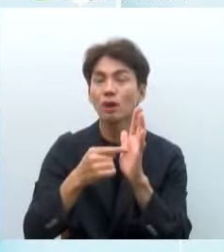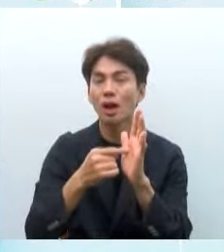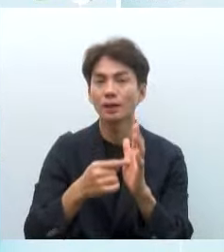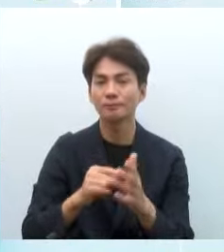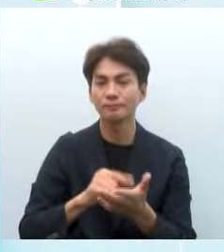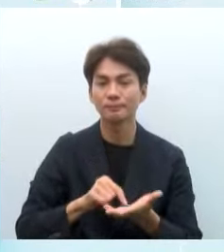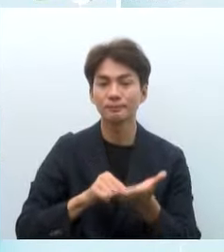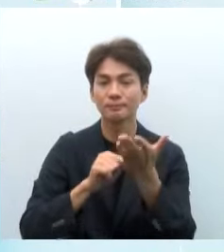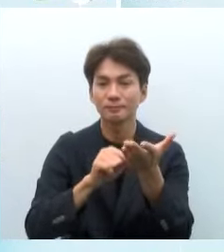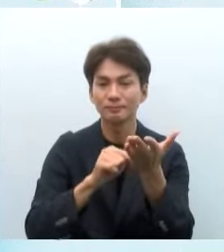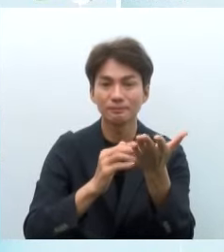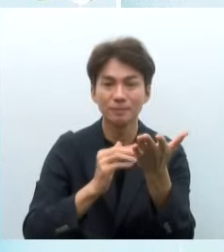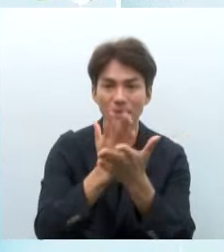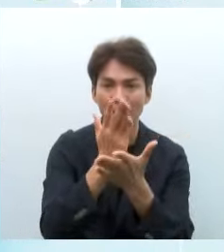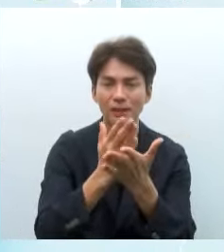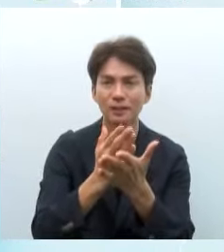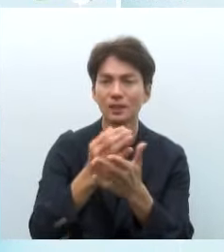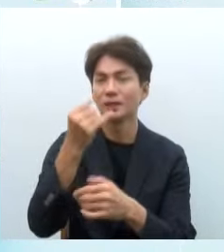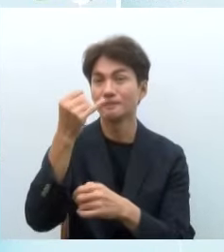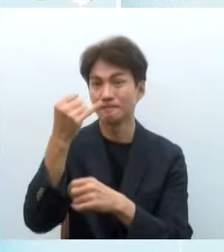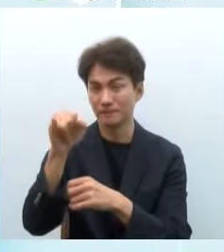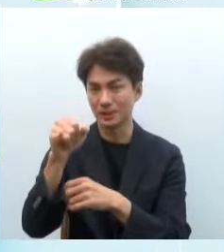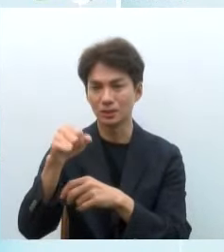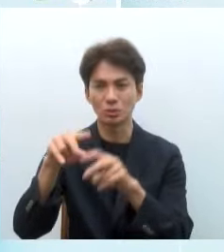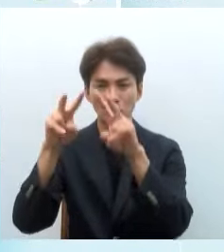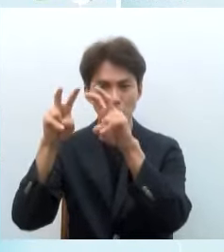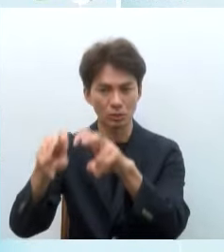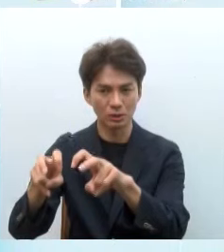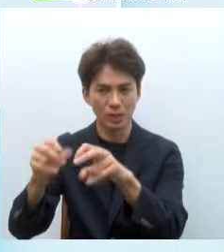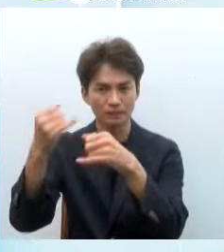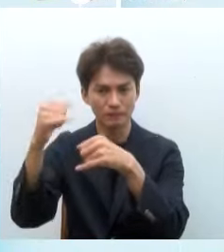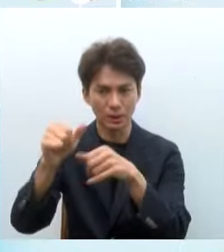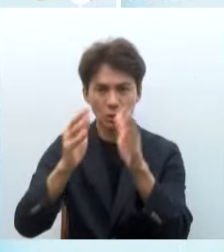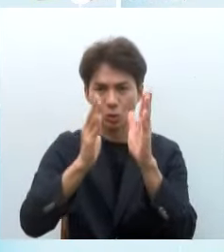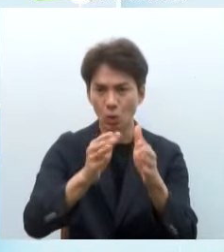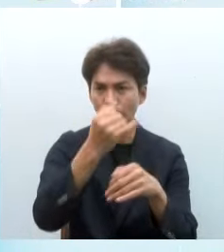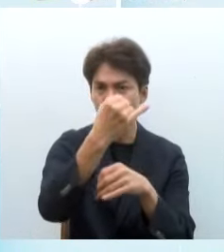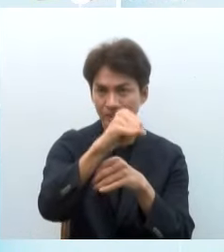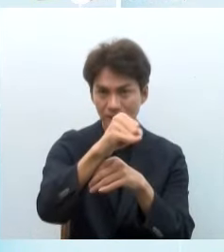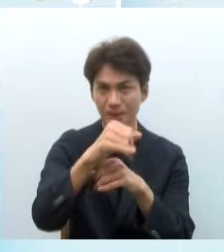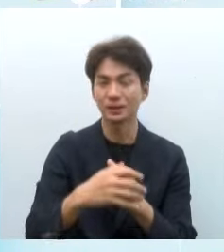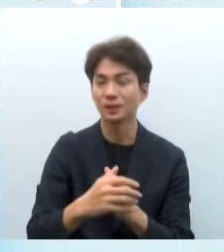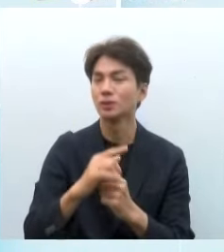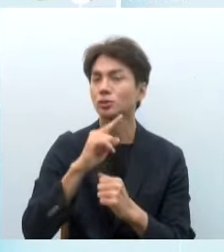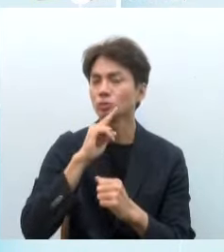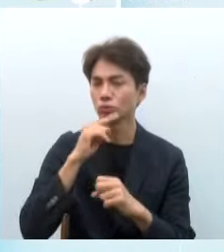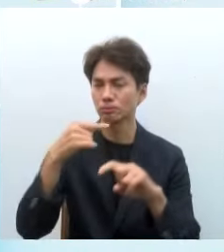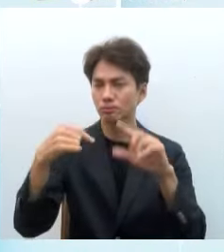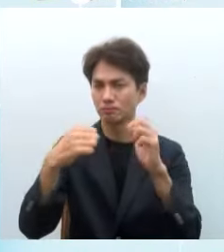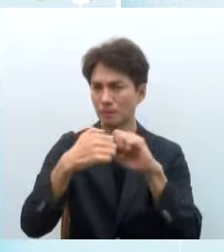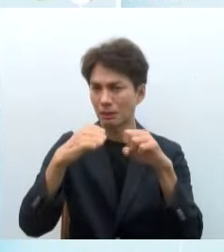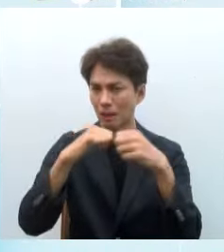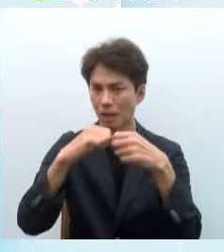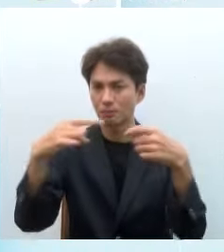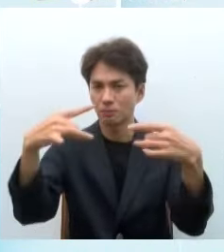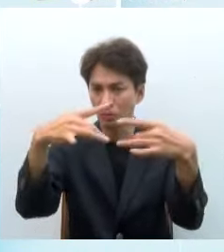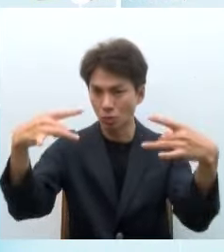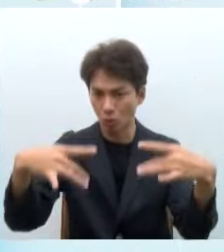เมินผิดงานวิจัยผิดเรื่องผิดคนถ้าเกิดเหตุอย่างนี้นะครับให้เขตพื้น